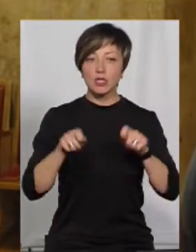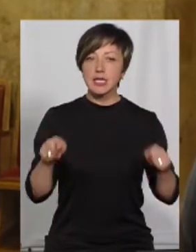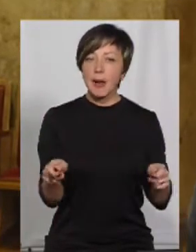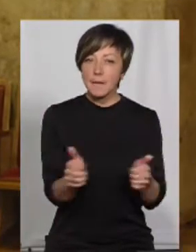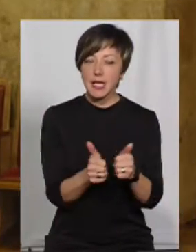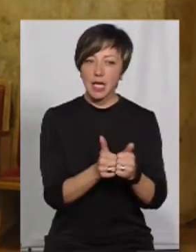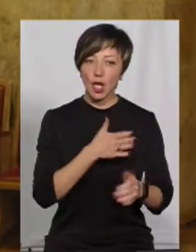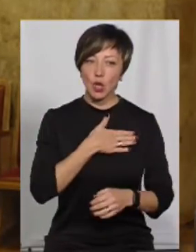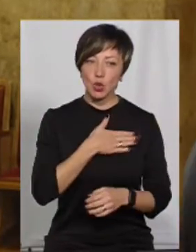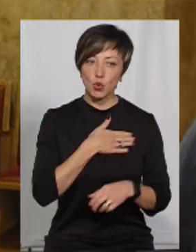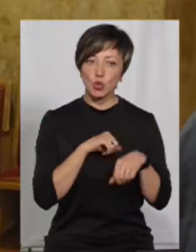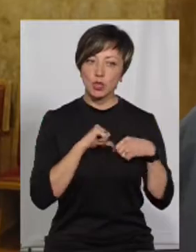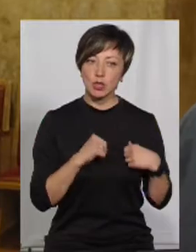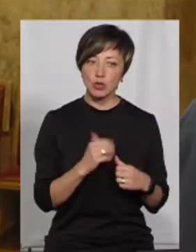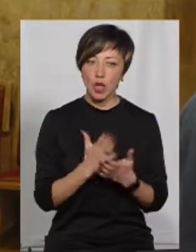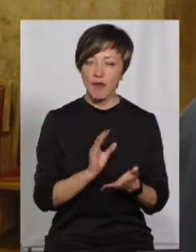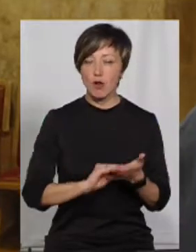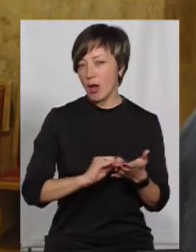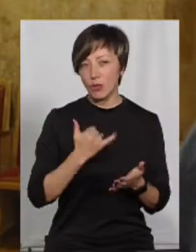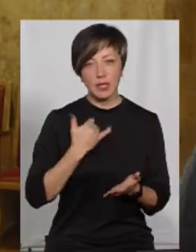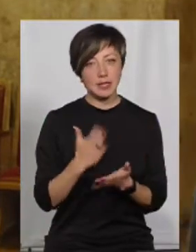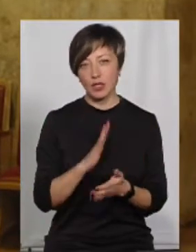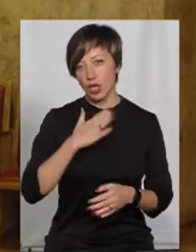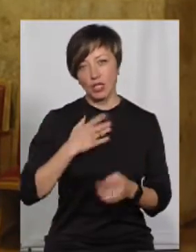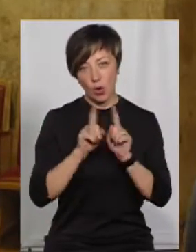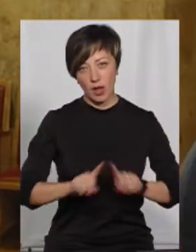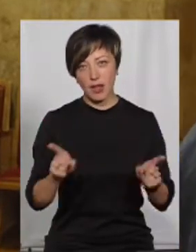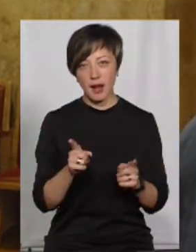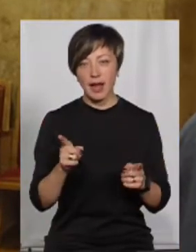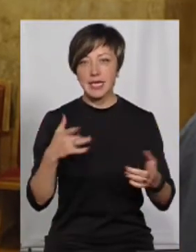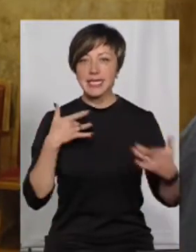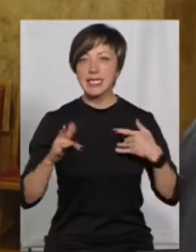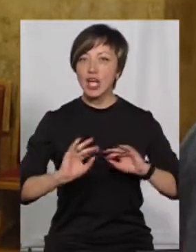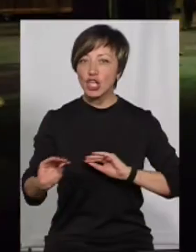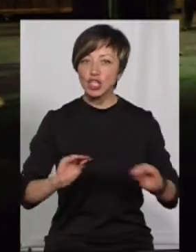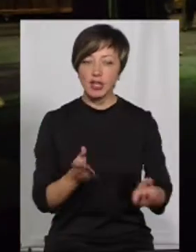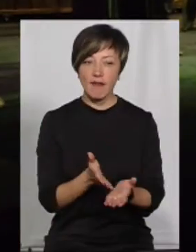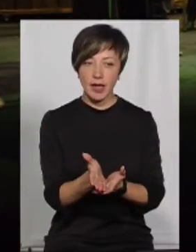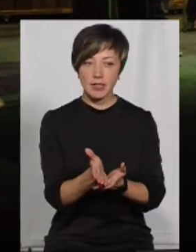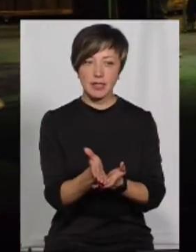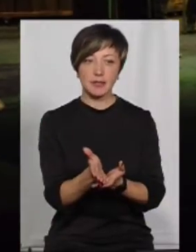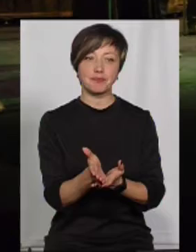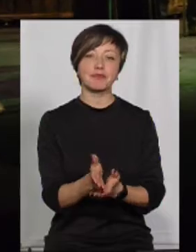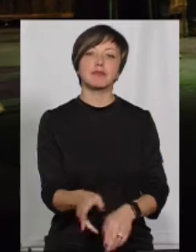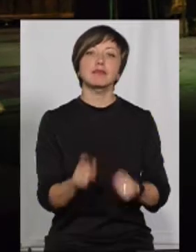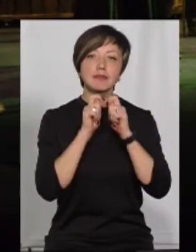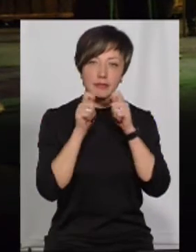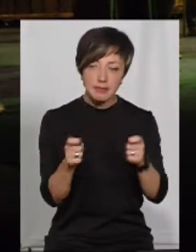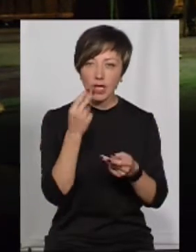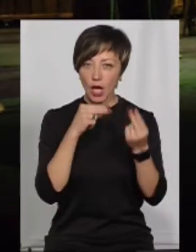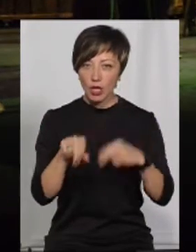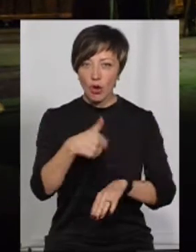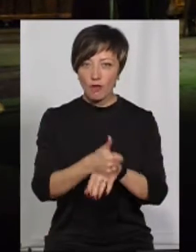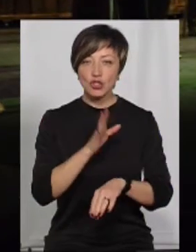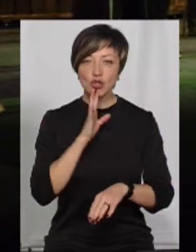душ. Те, що є в романі, те, по суті, є в нас, але це наша така оригінальна, буде сценічна версія. Нагороду в номінації за кращу головну